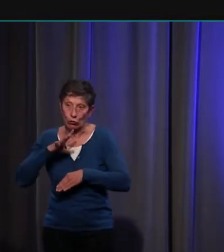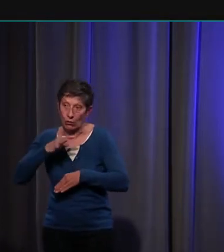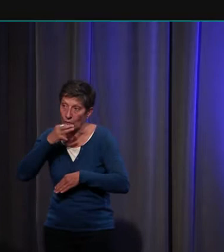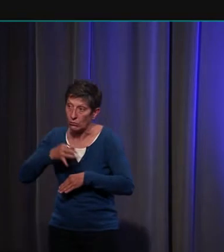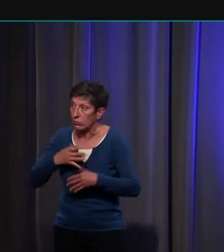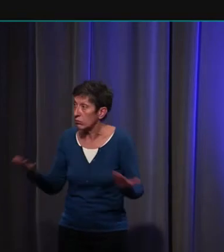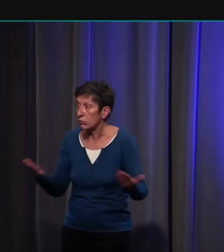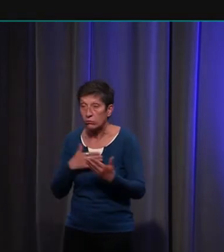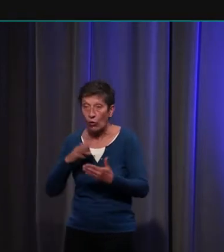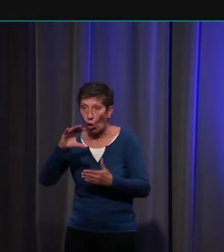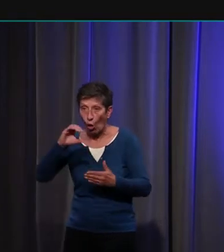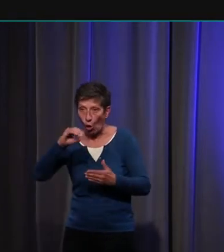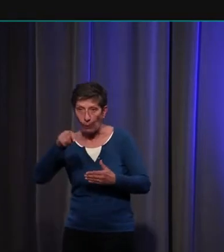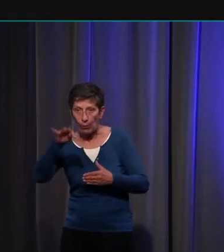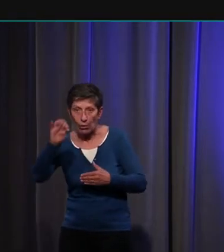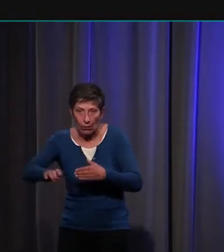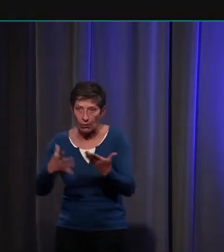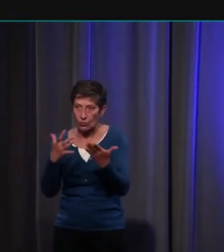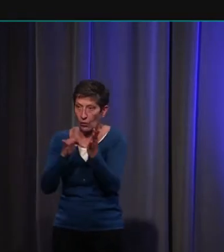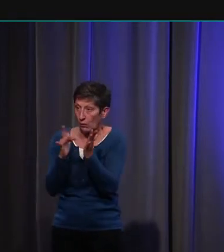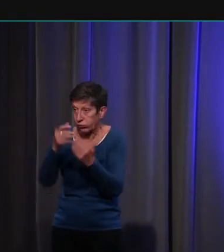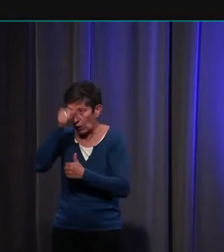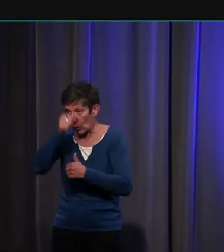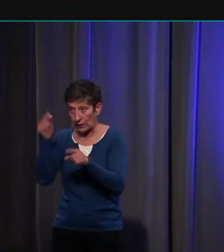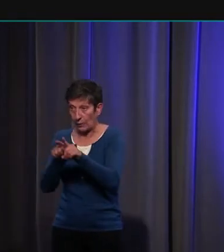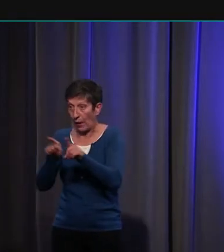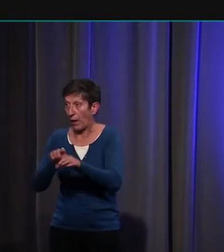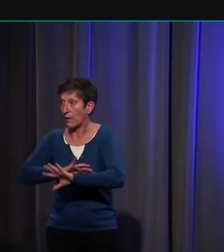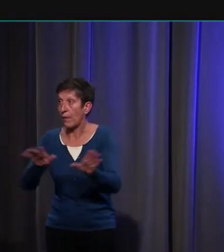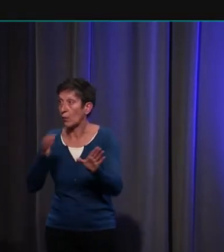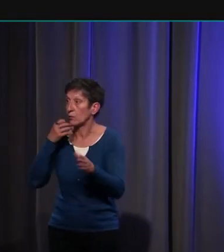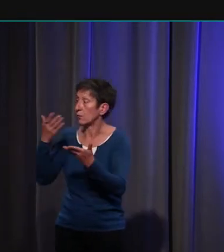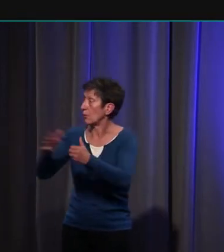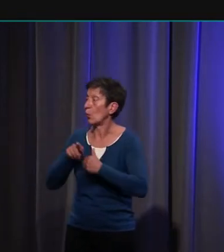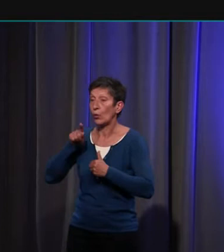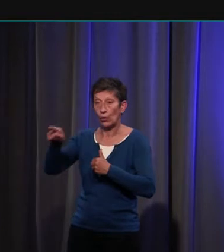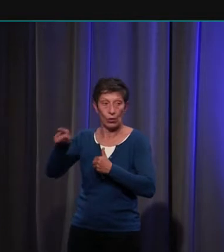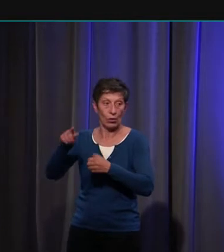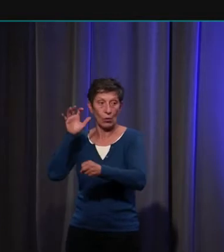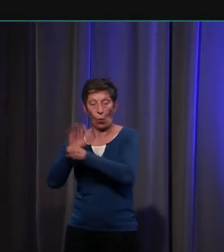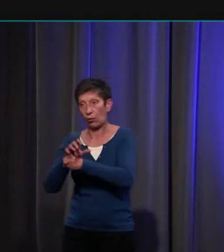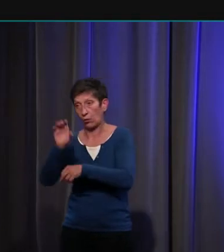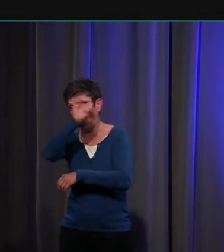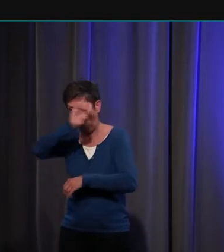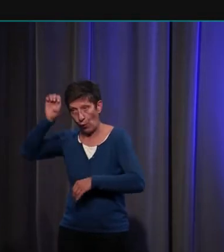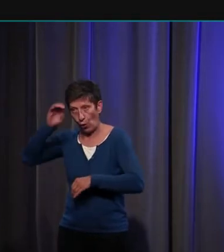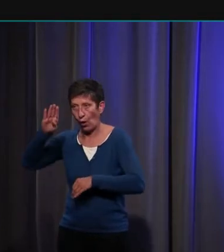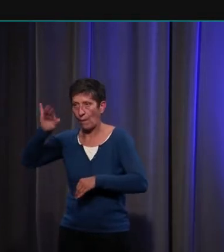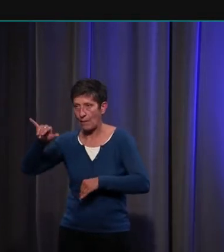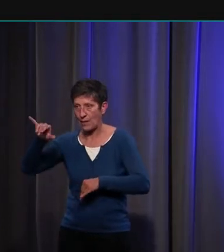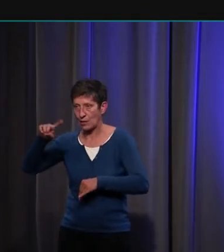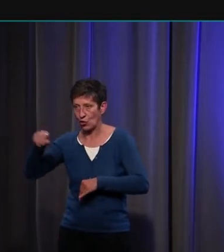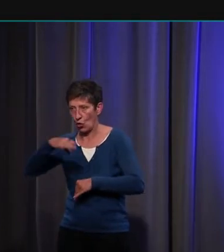coptes c'est la même chose non mais c'est une étiquette qu'on leur a collé donc que ils sont en révolte de contrôle empereur de byzance les cadiens aussi les